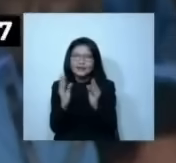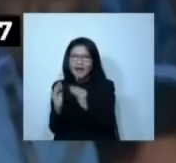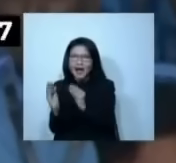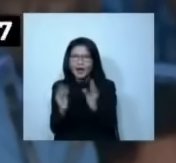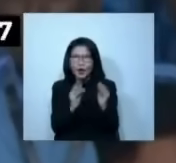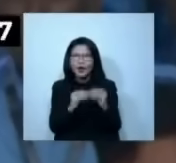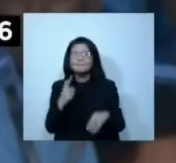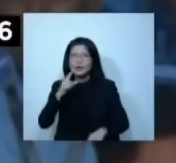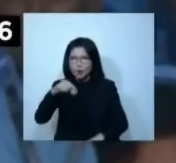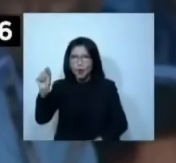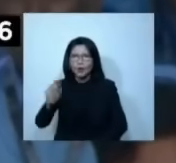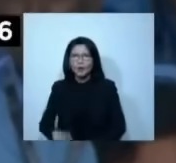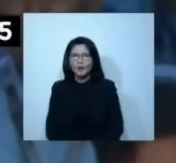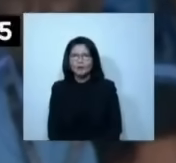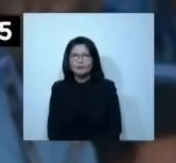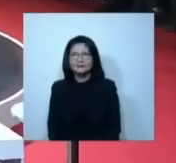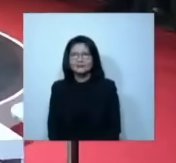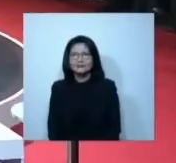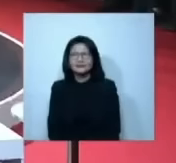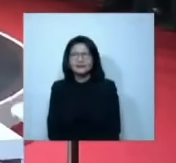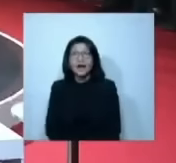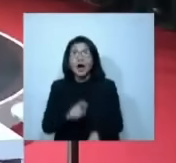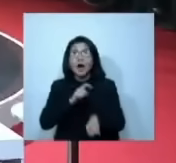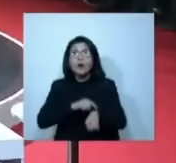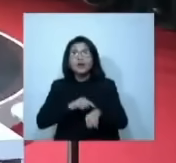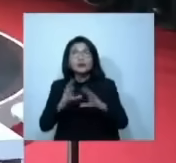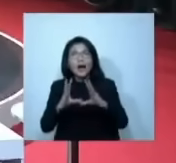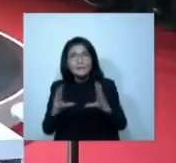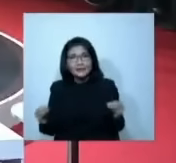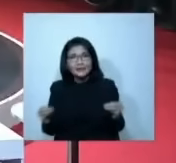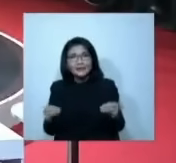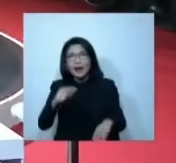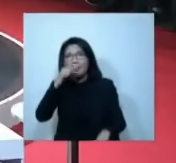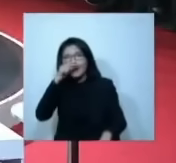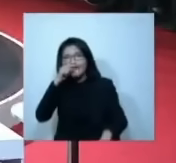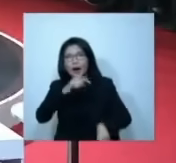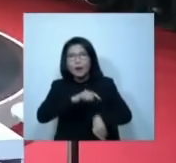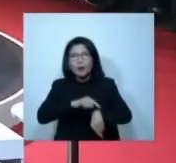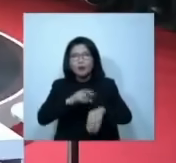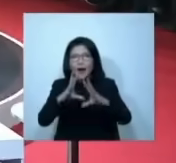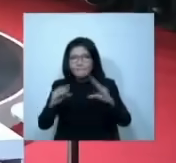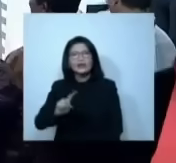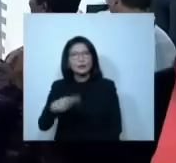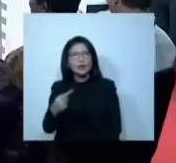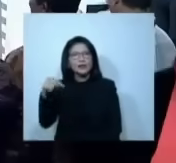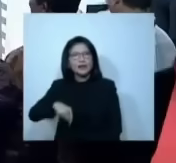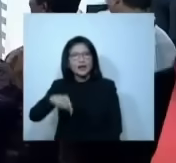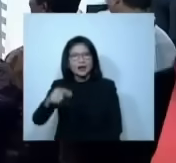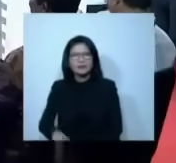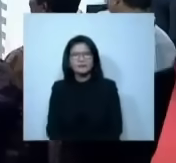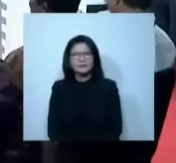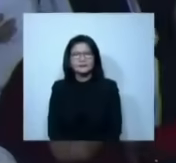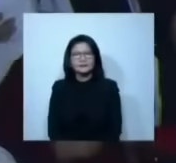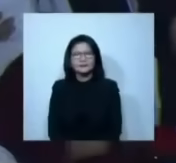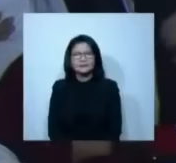lagi begitu ya E kita yang awam ini sebenarnya apa sih perbedaan undecided voters dan juga swing voters karena kan kalau pemilih loyal Sudahlah tidak